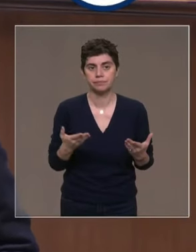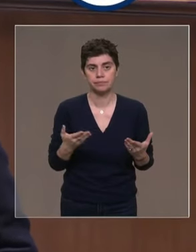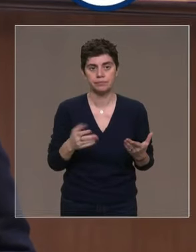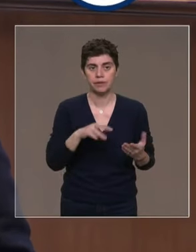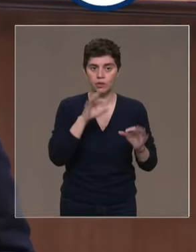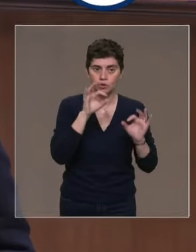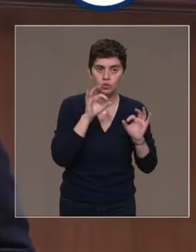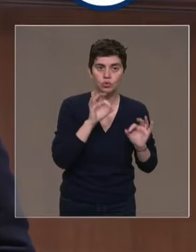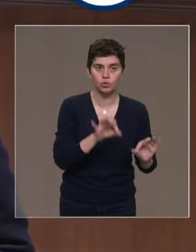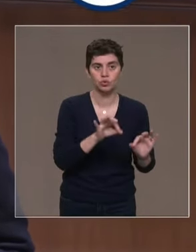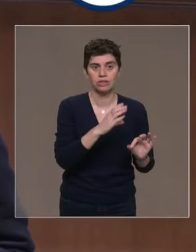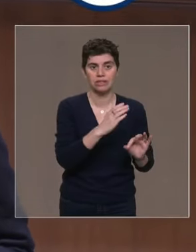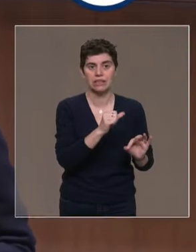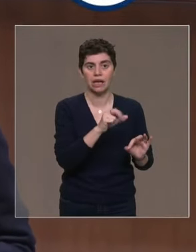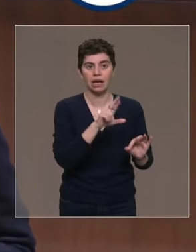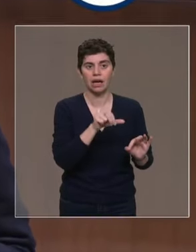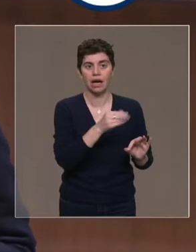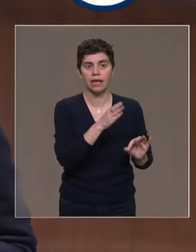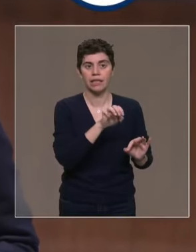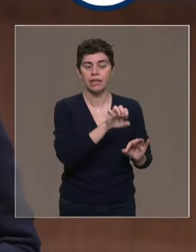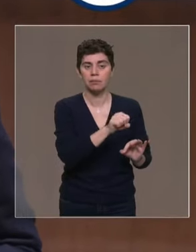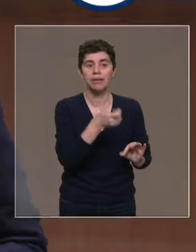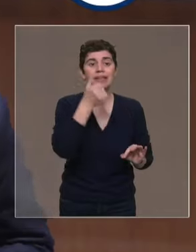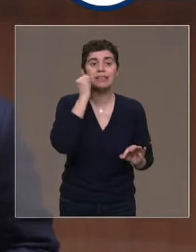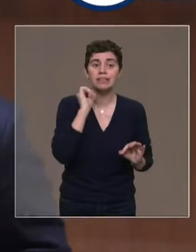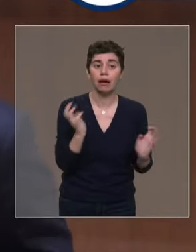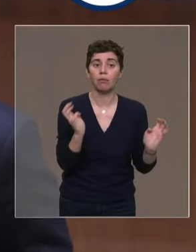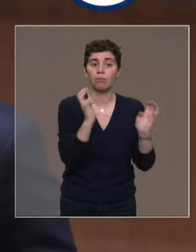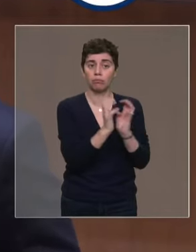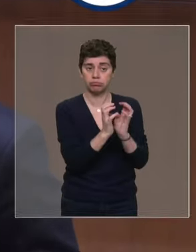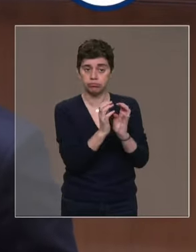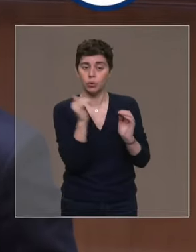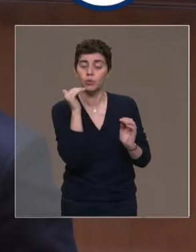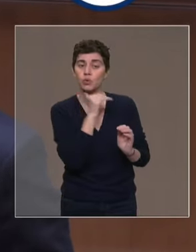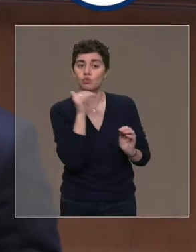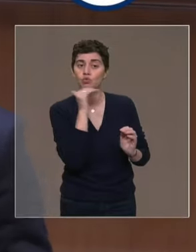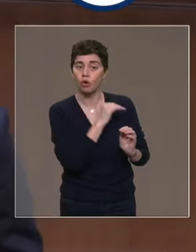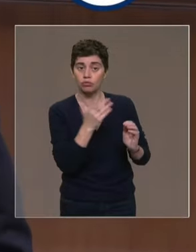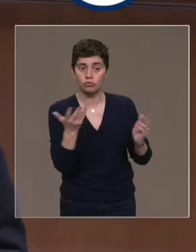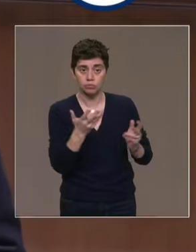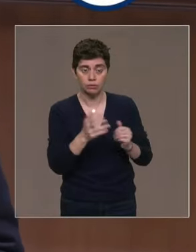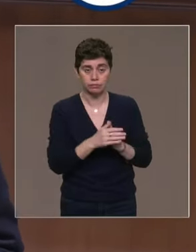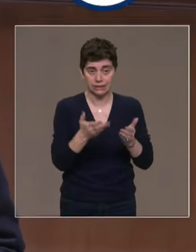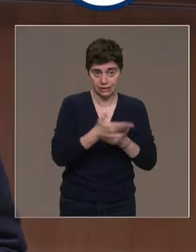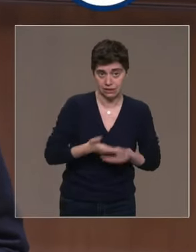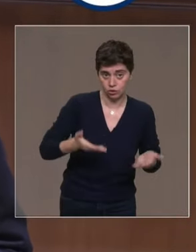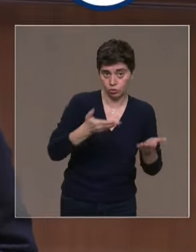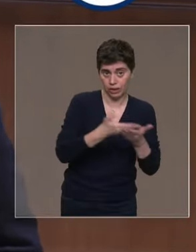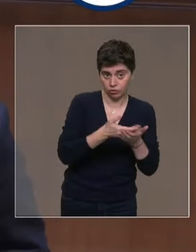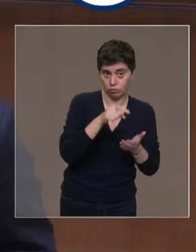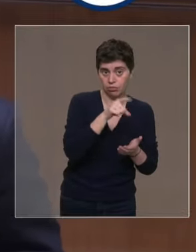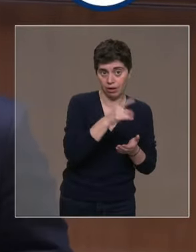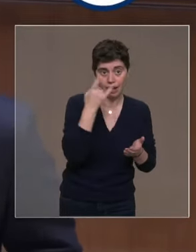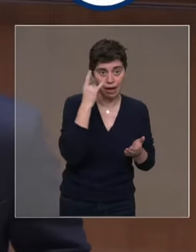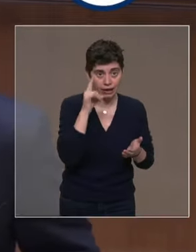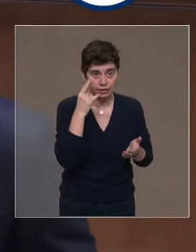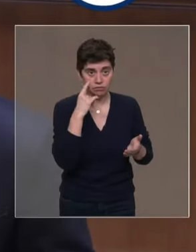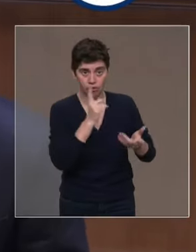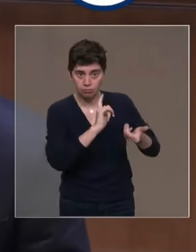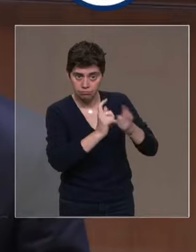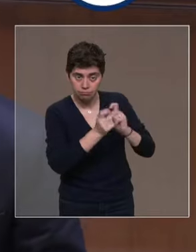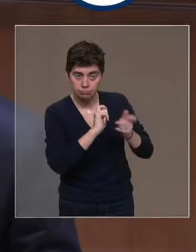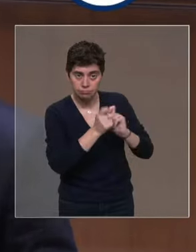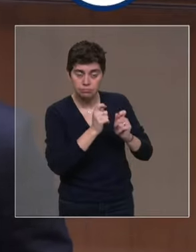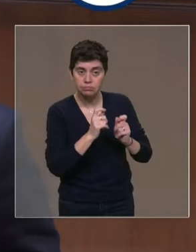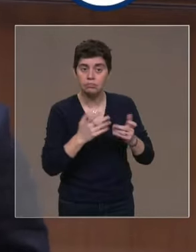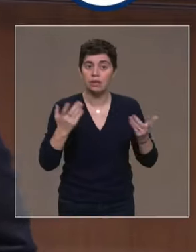des Caraïbes, vous l'avez dit, a organisé hier en Jamaïque une réunion d'urgence sur la situation en Haïti, à laquelle a